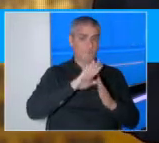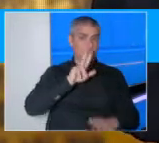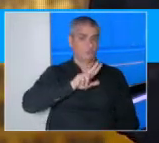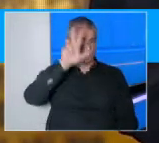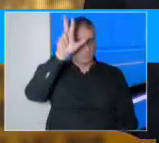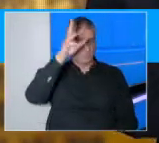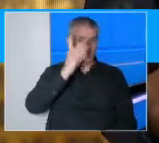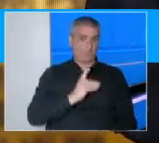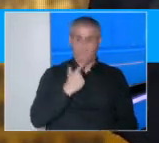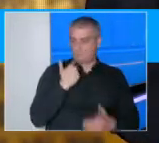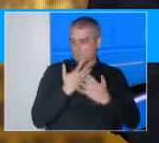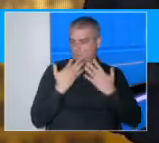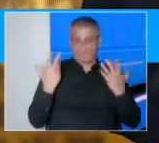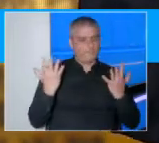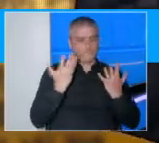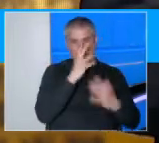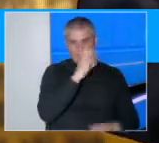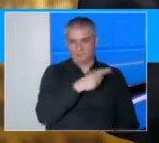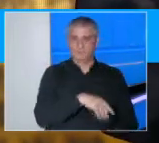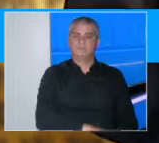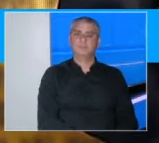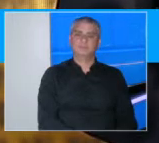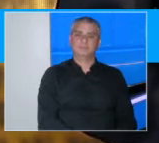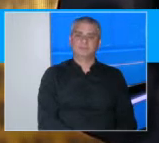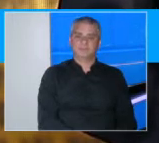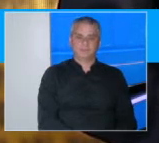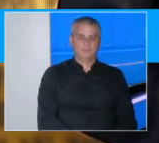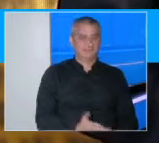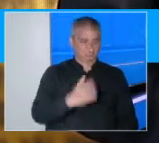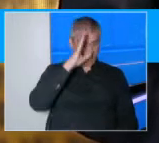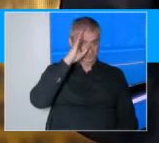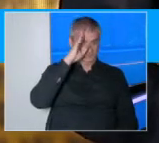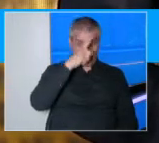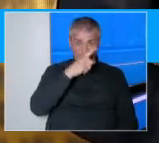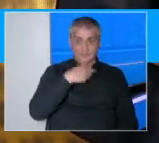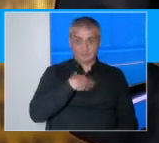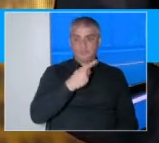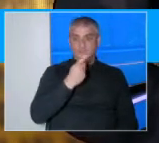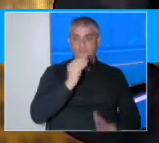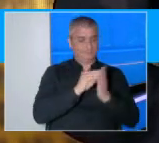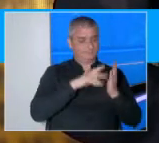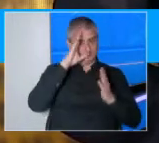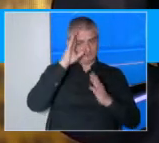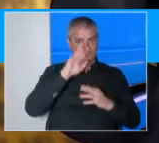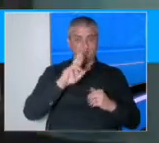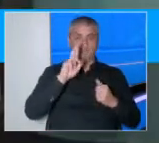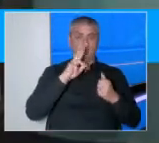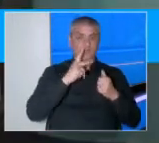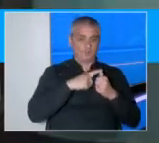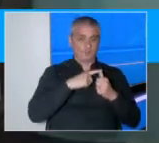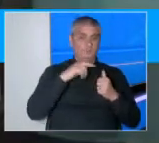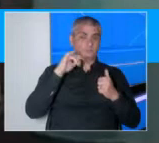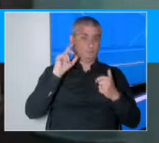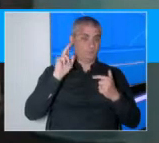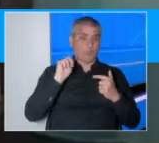הצפון והדרום. מה הם הולכים לראות שם, כן? לא, אז בחיפה, עשיתי רשימה גם, בחיפה יש לך את רביד פלוטניק, עידן עמדי,